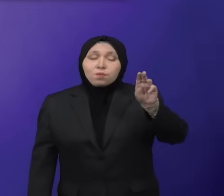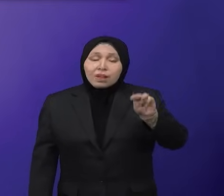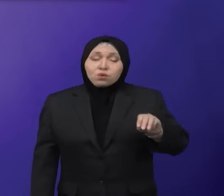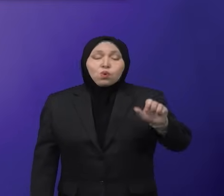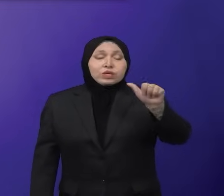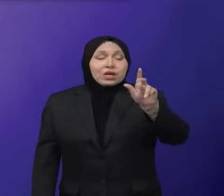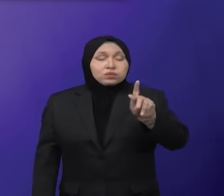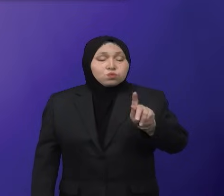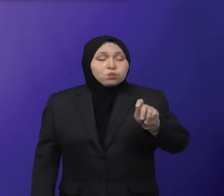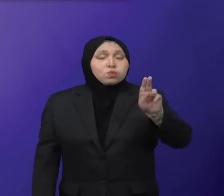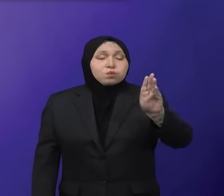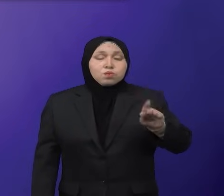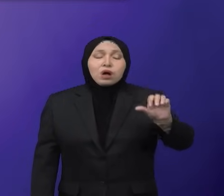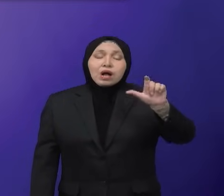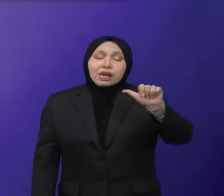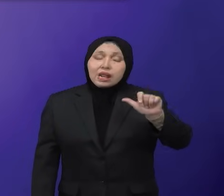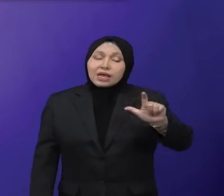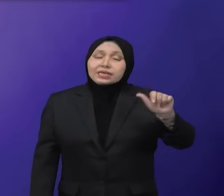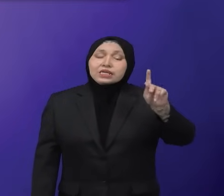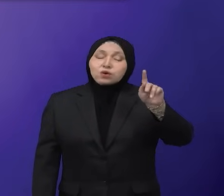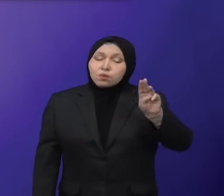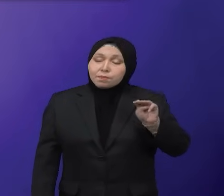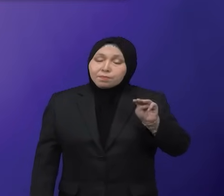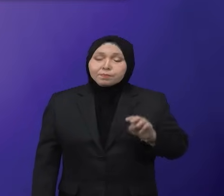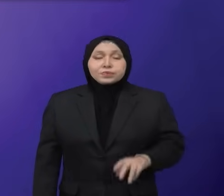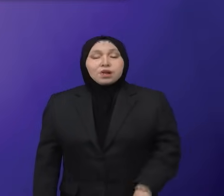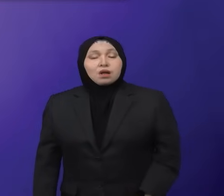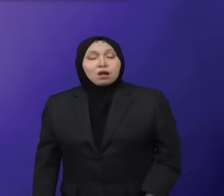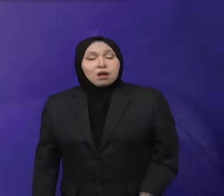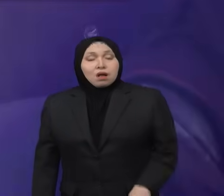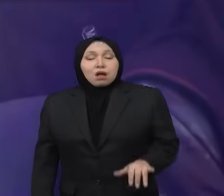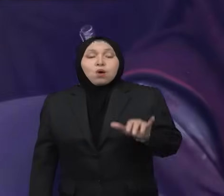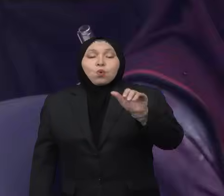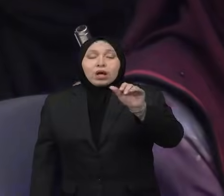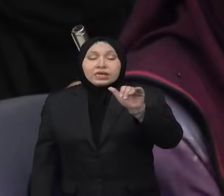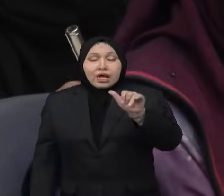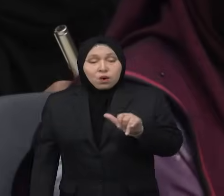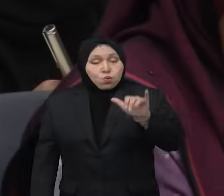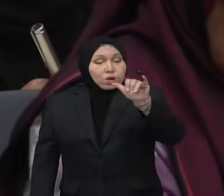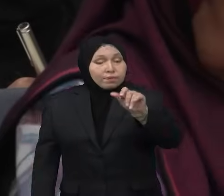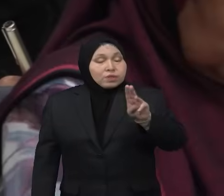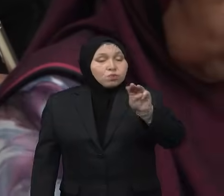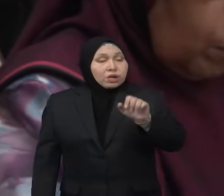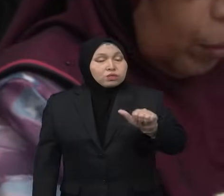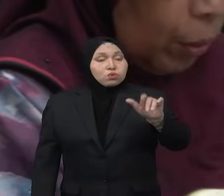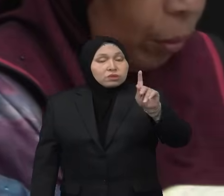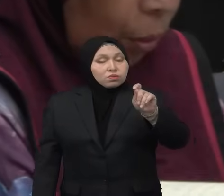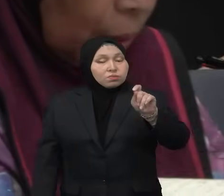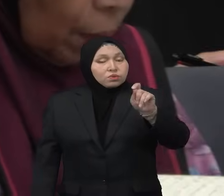qablikum wa yatuba alaykum. Wa